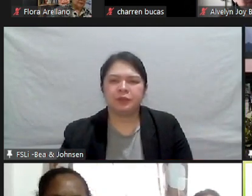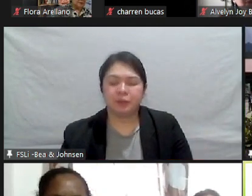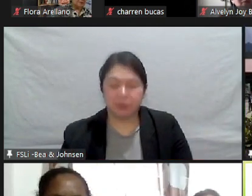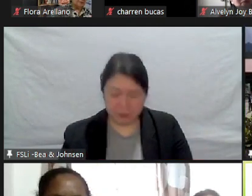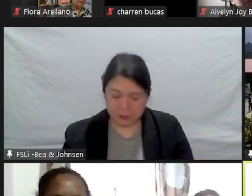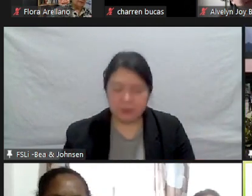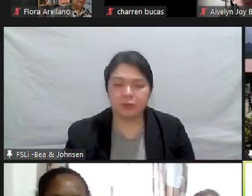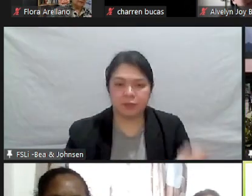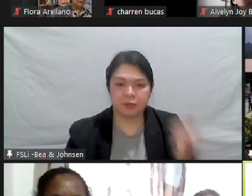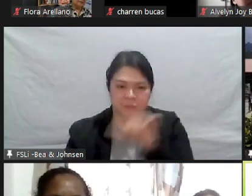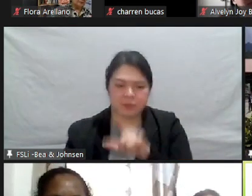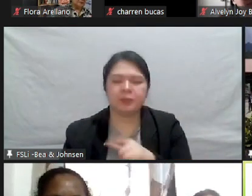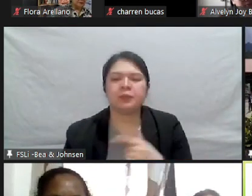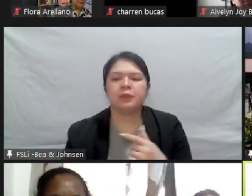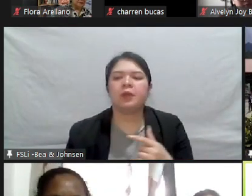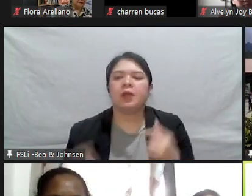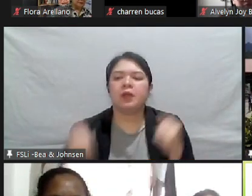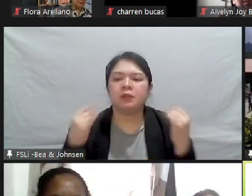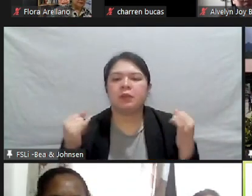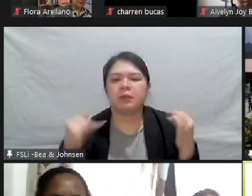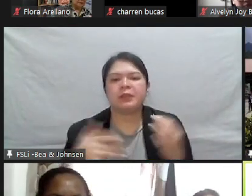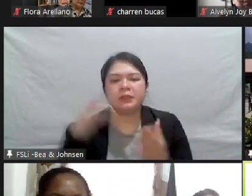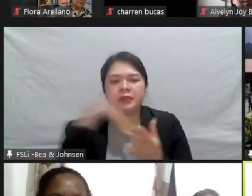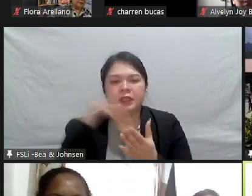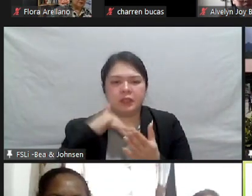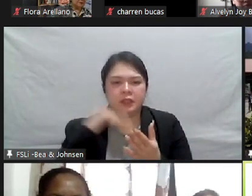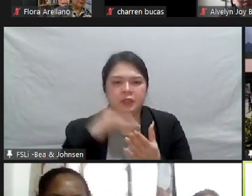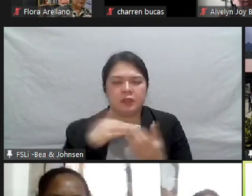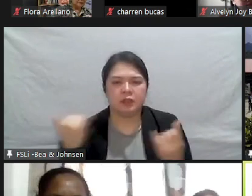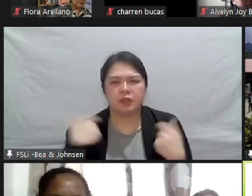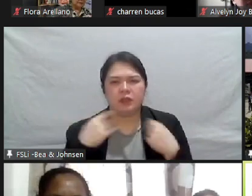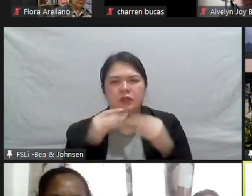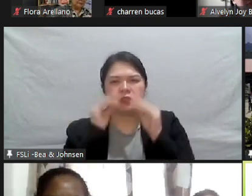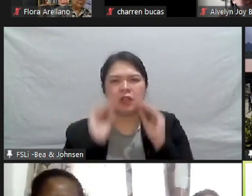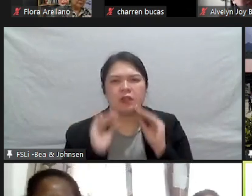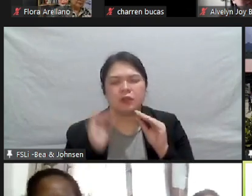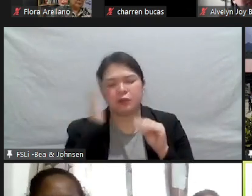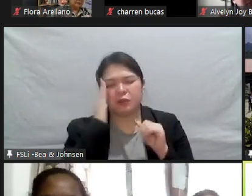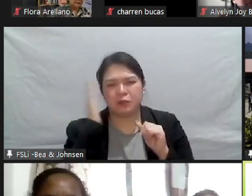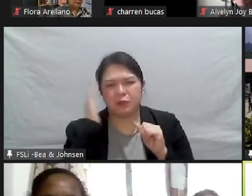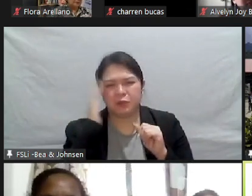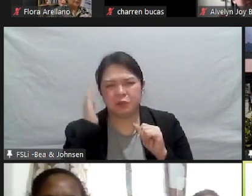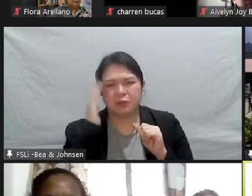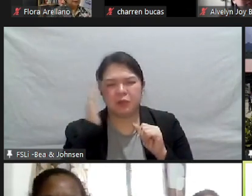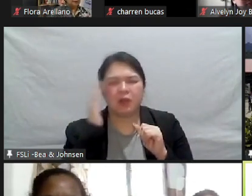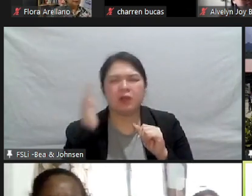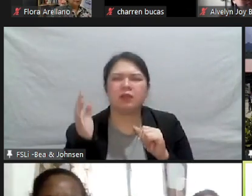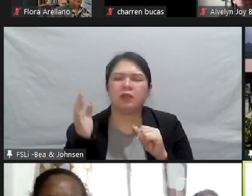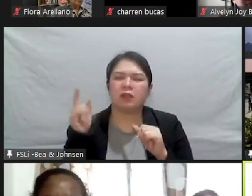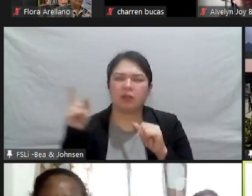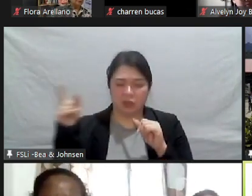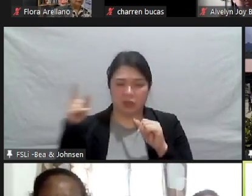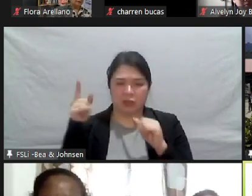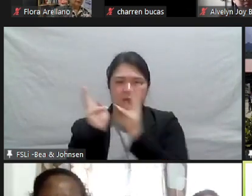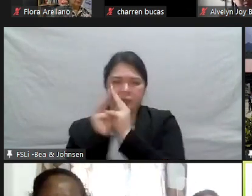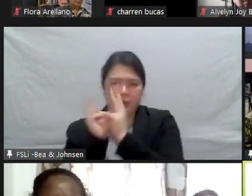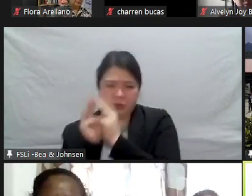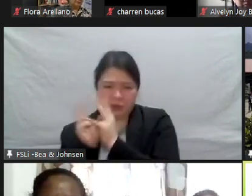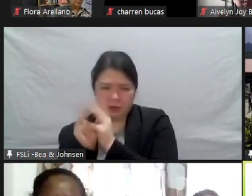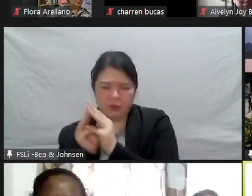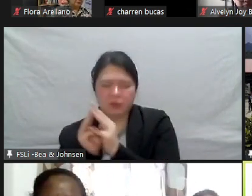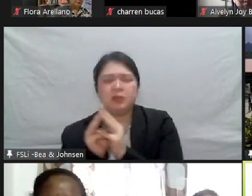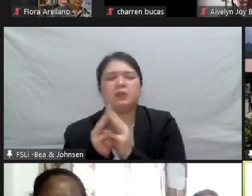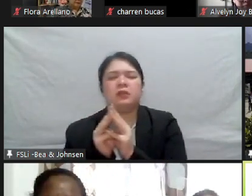mga studies na yun nga nakakalungkot, binabaliwala sa mga hearing, no? Na talaga mababa naman ang proficiency